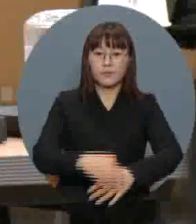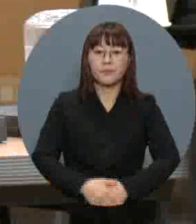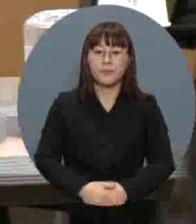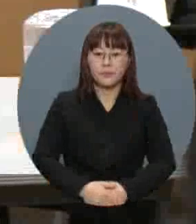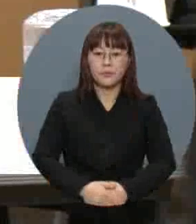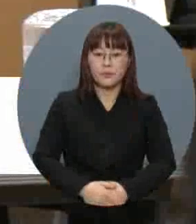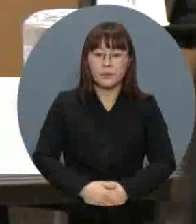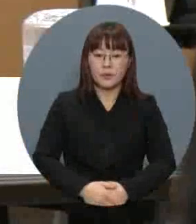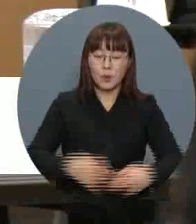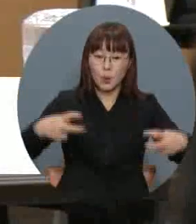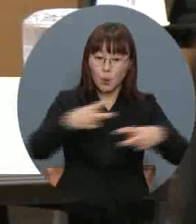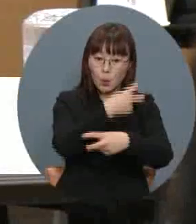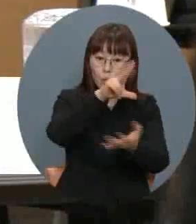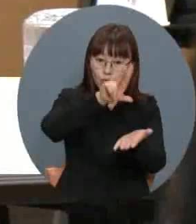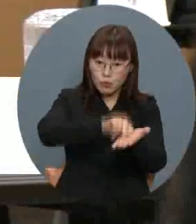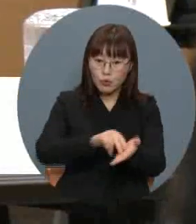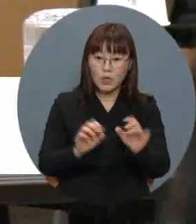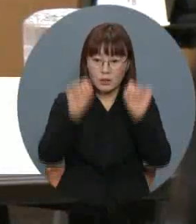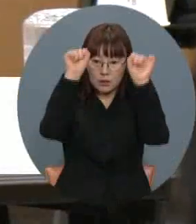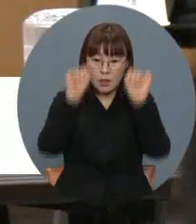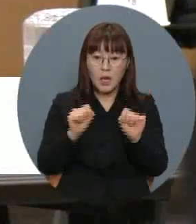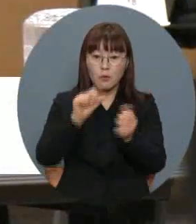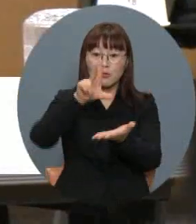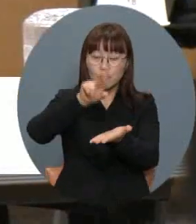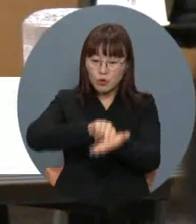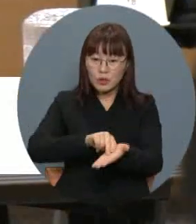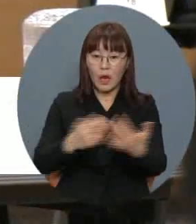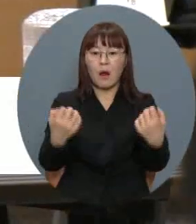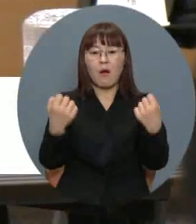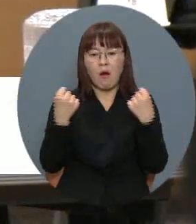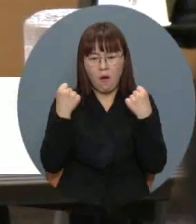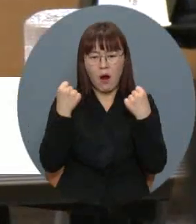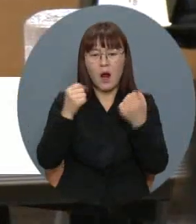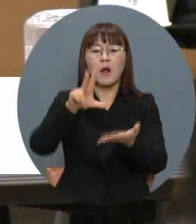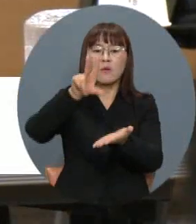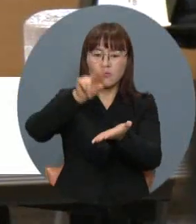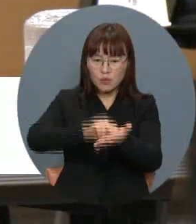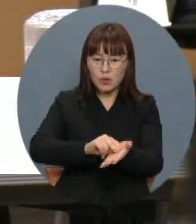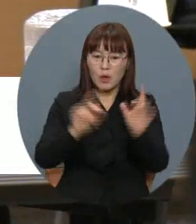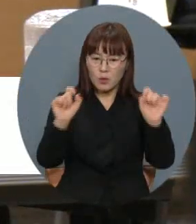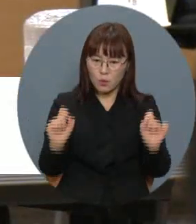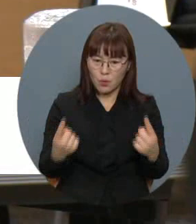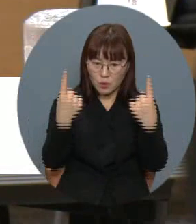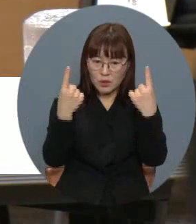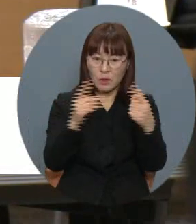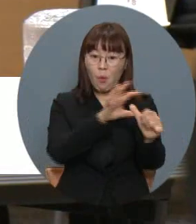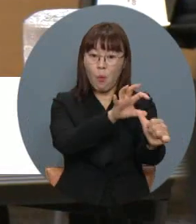교통 문제라든가 또는 체육 문제, 건강 문제 이런 것도